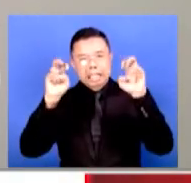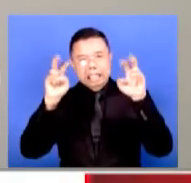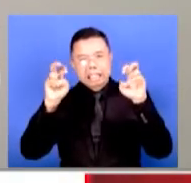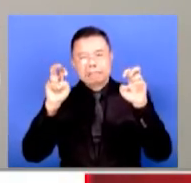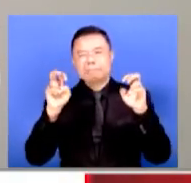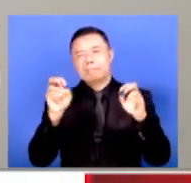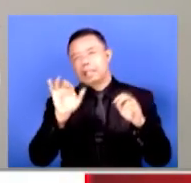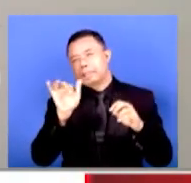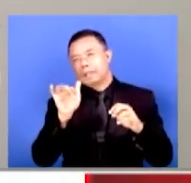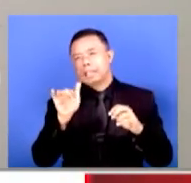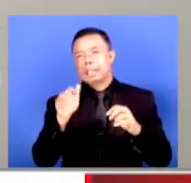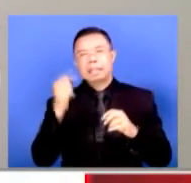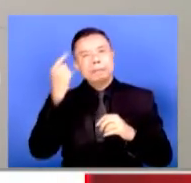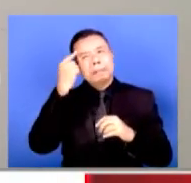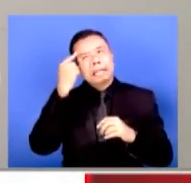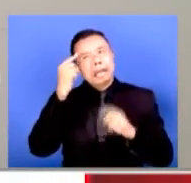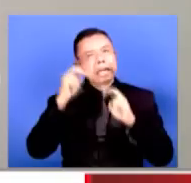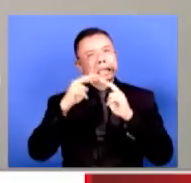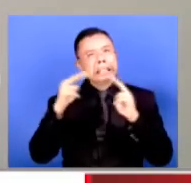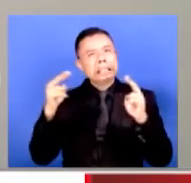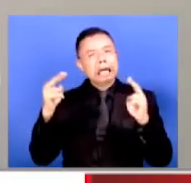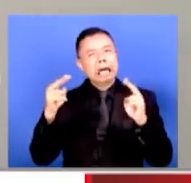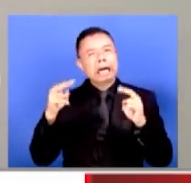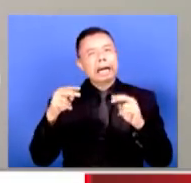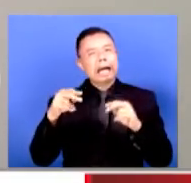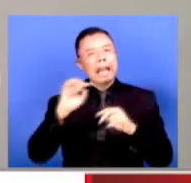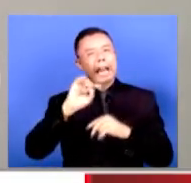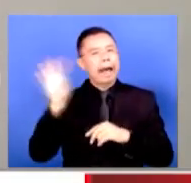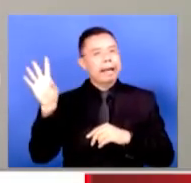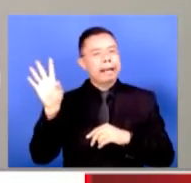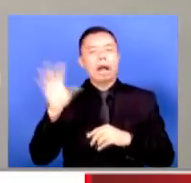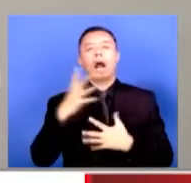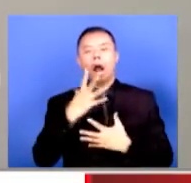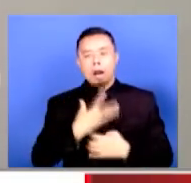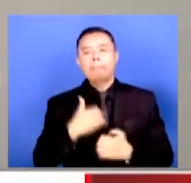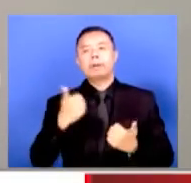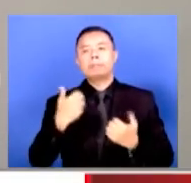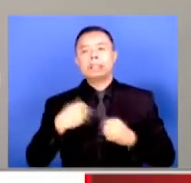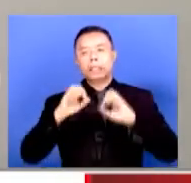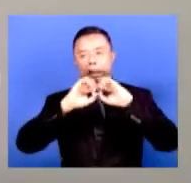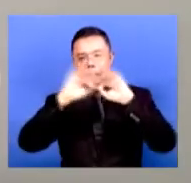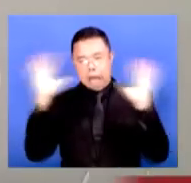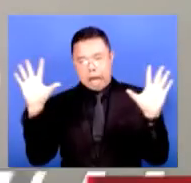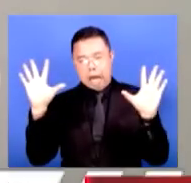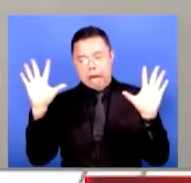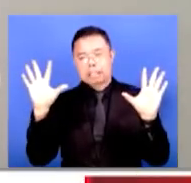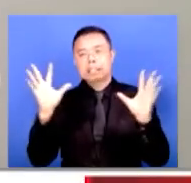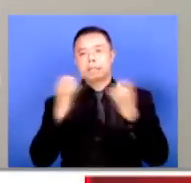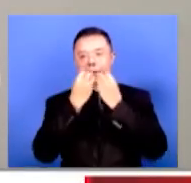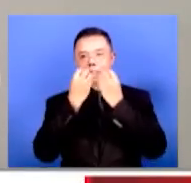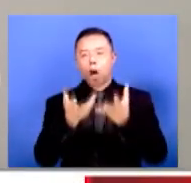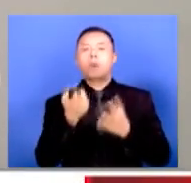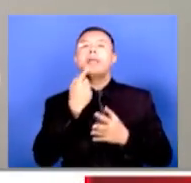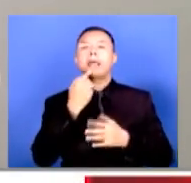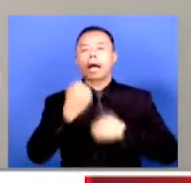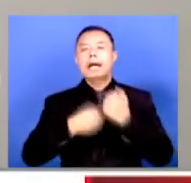mungkin opini yang sangat liar, harapannya ini bisa memberikan klarifikasi